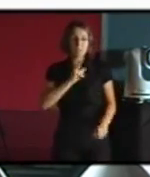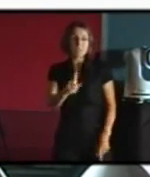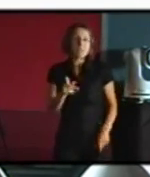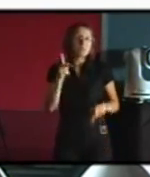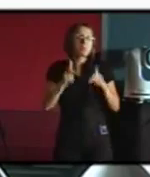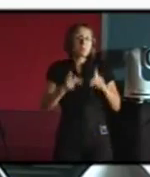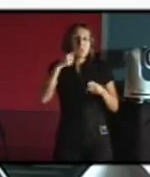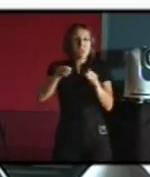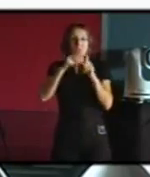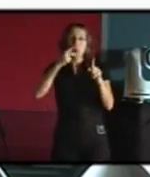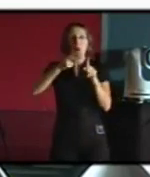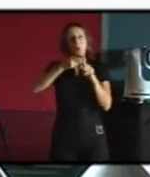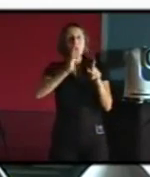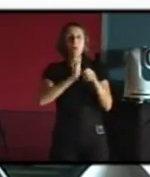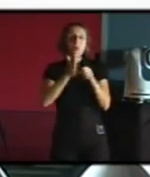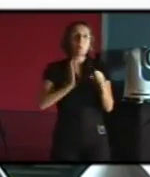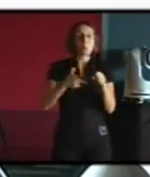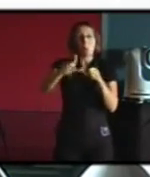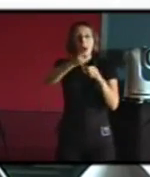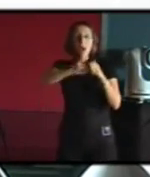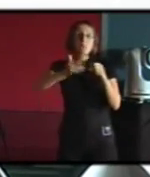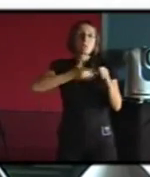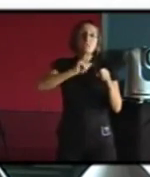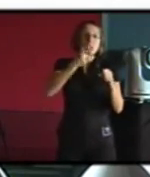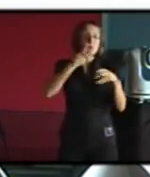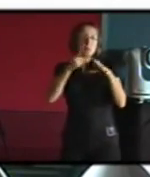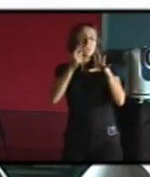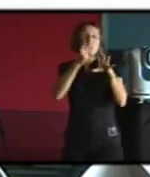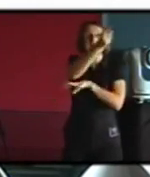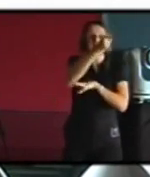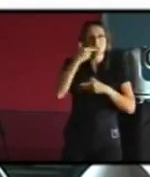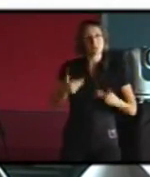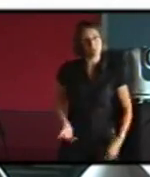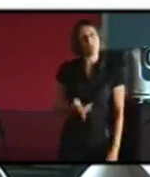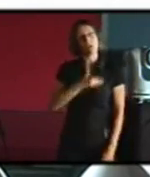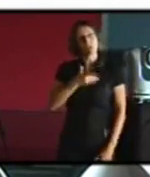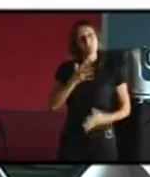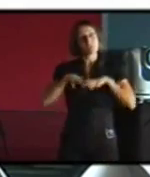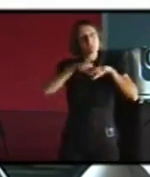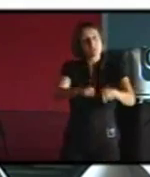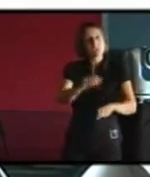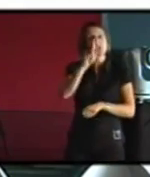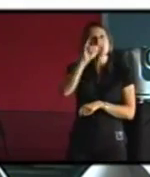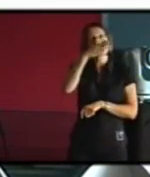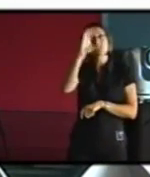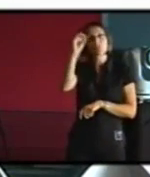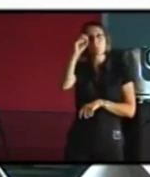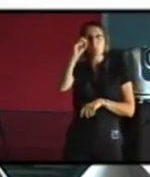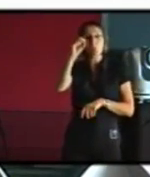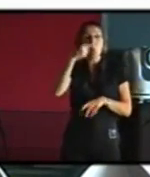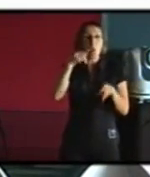peu les confins de la ville, c'était proche plutôt des activités ou des nuisances de la ville. Mais aujourd'hui, il y a Ginko tout près, qui est